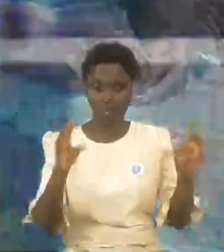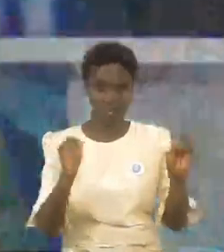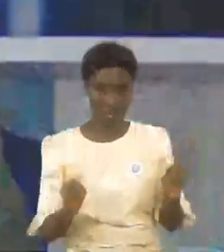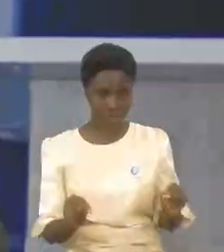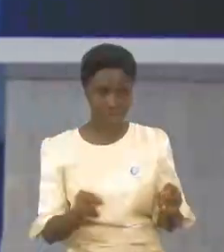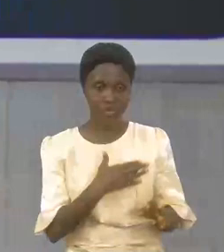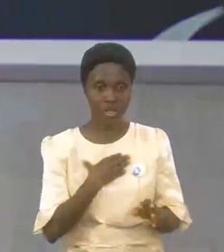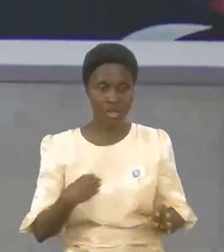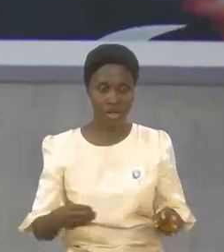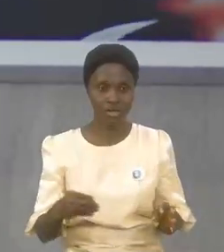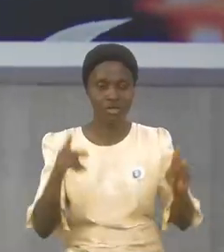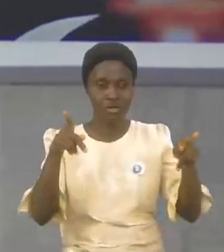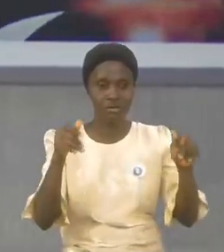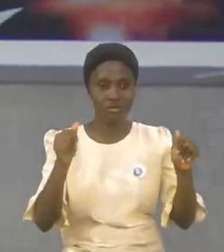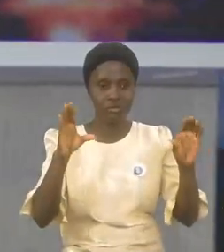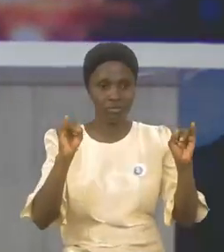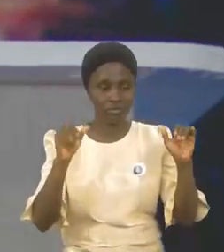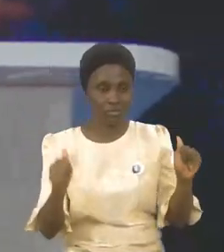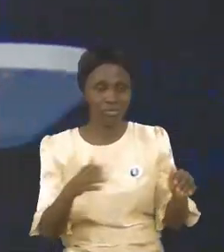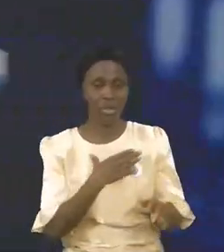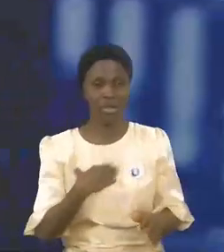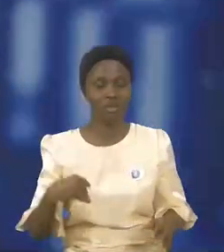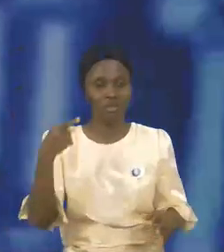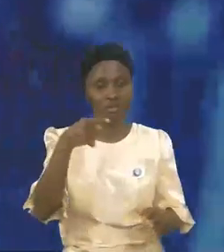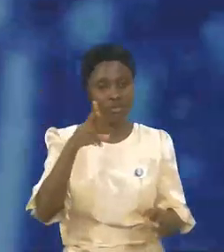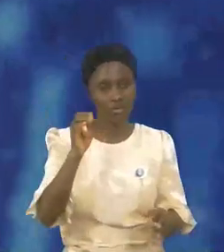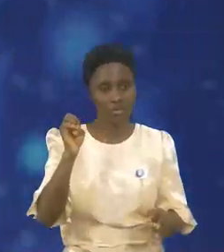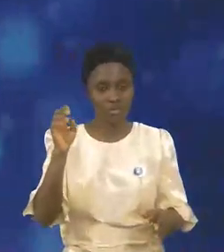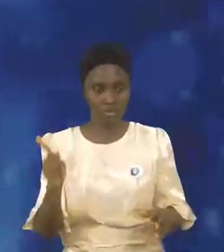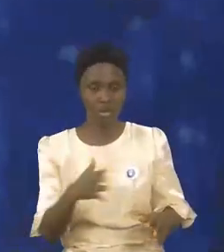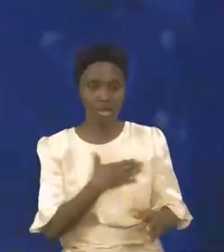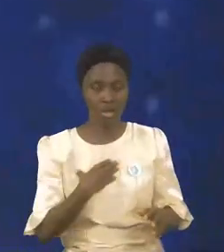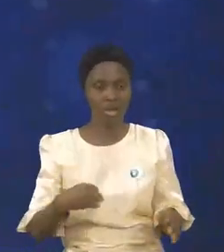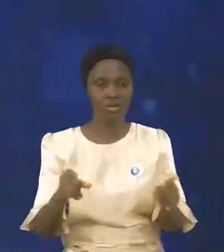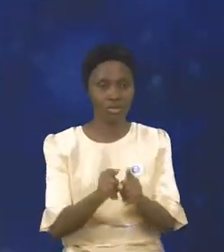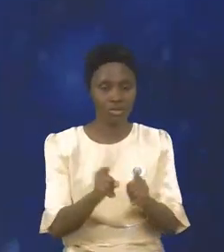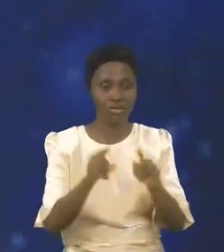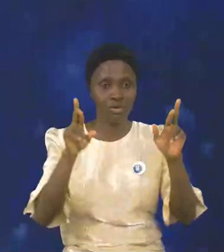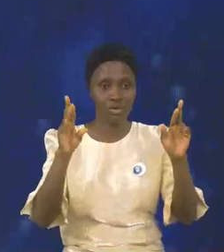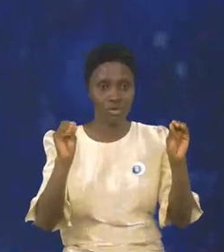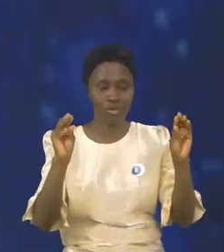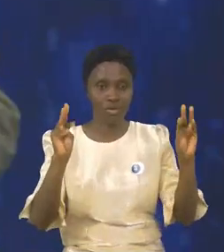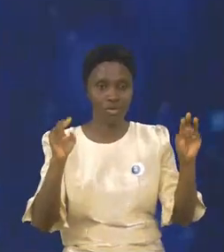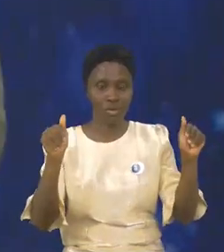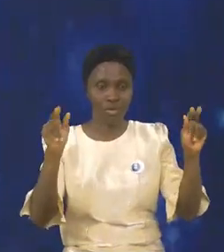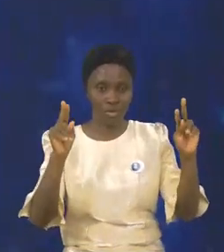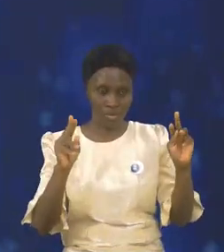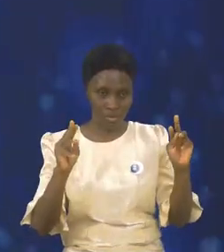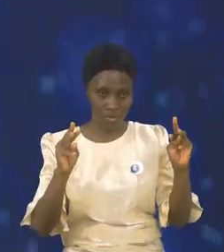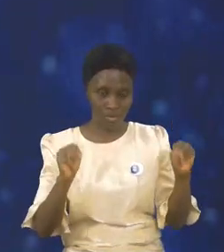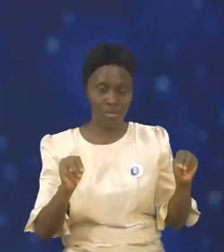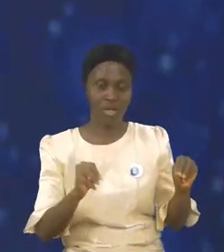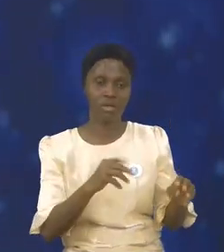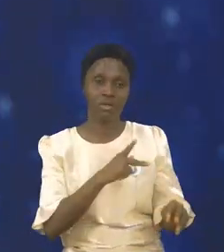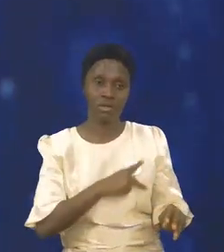quatre empires, quatre empires, c'est-à-dire Babylone, les Médo-Perses, on parle de la Grèce,